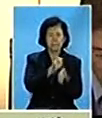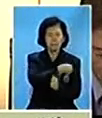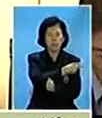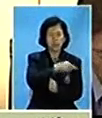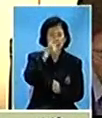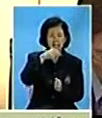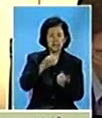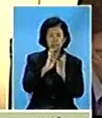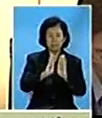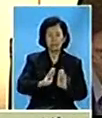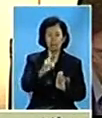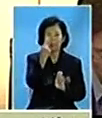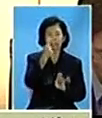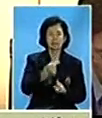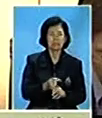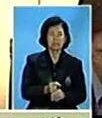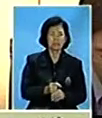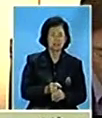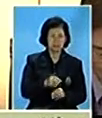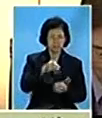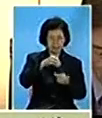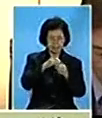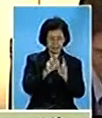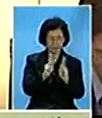าอันนี้ก็คือในกรรมาธิการ